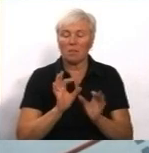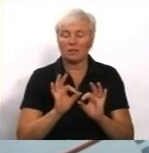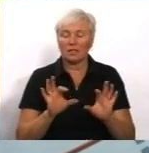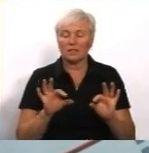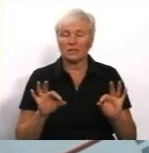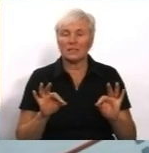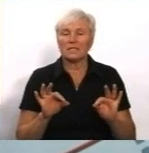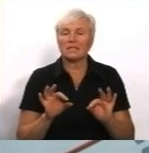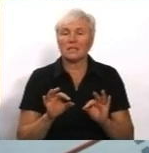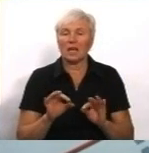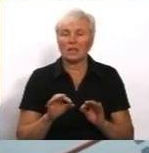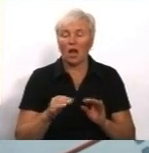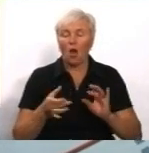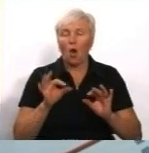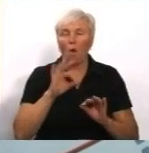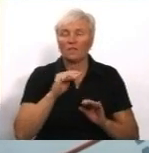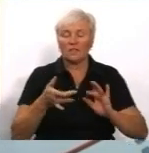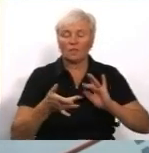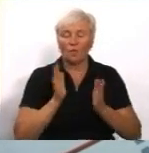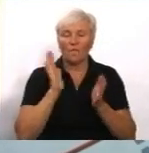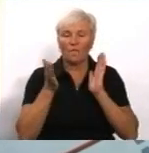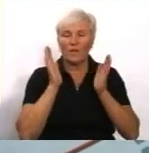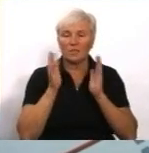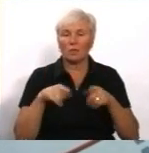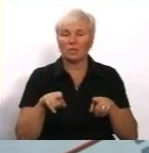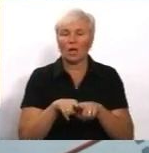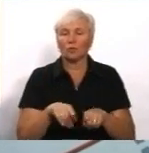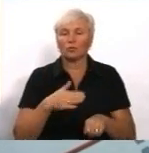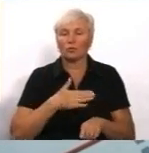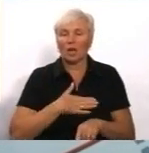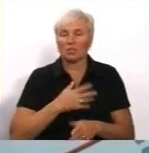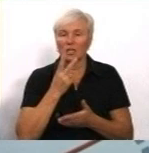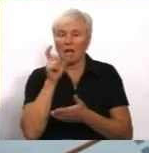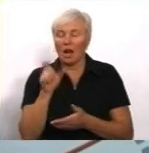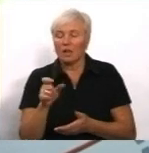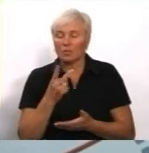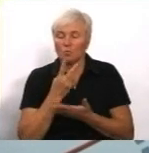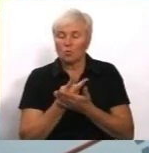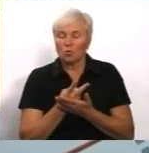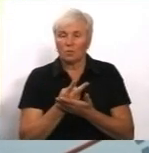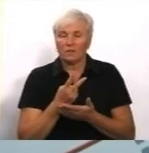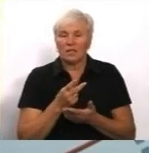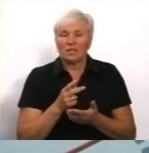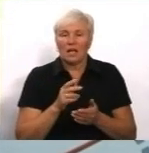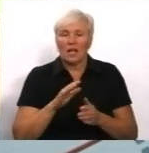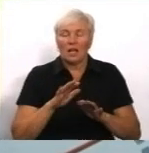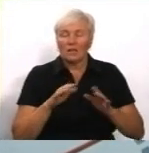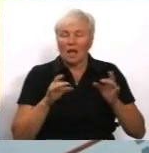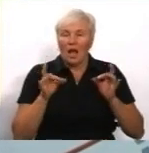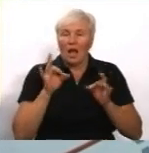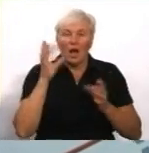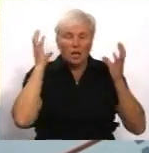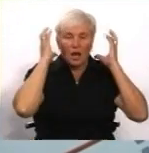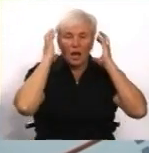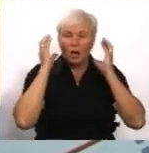офіційній сторінці у Facebook. Також наші глядачі, слухачі можуть чути нас на хвилях українського радіо,